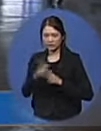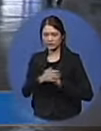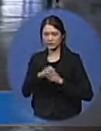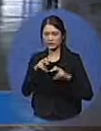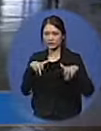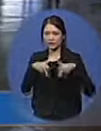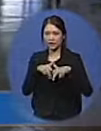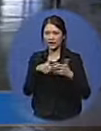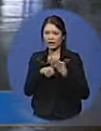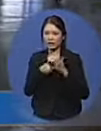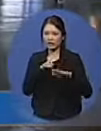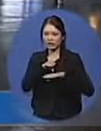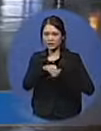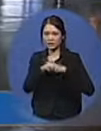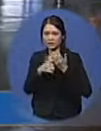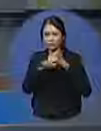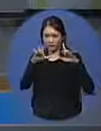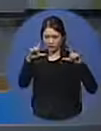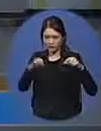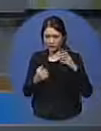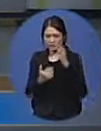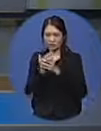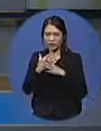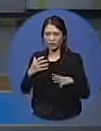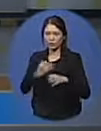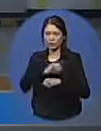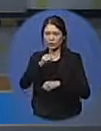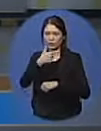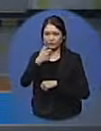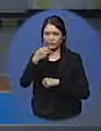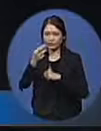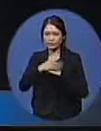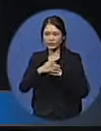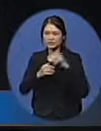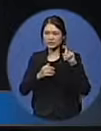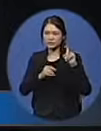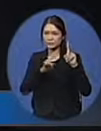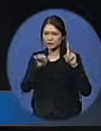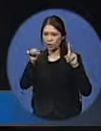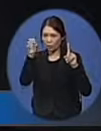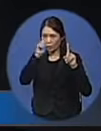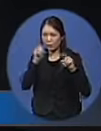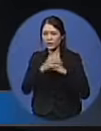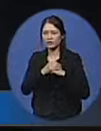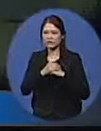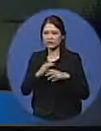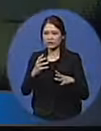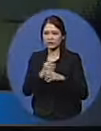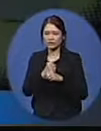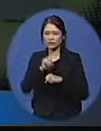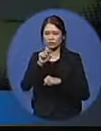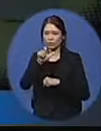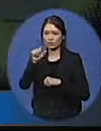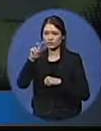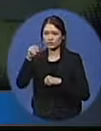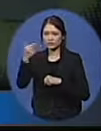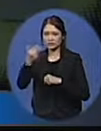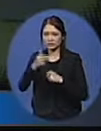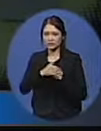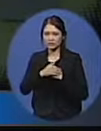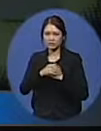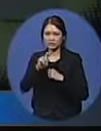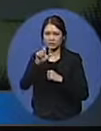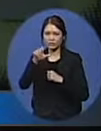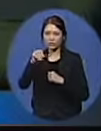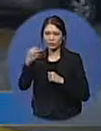표지 발급을 받은 사람 136만 명 중 11.5%에 해당하는 15.7만 명은 15만